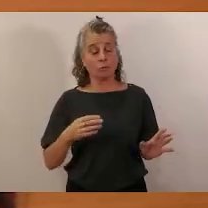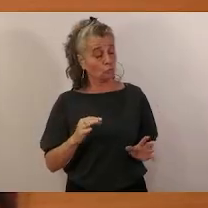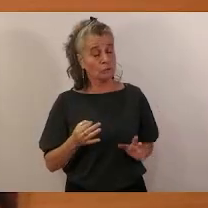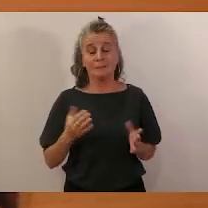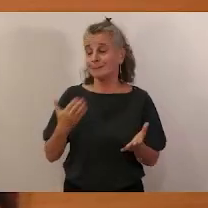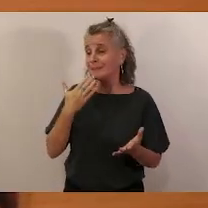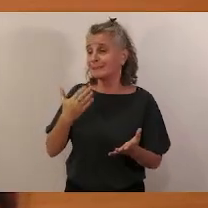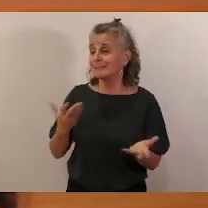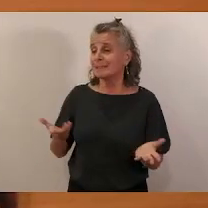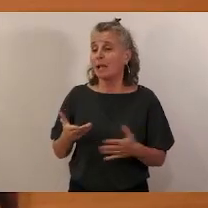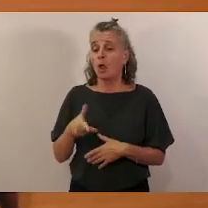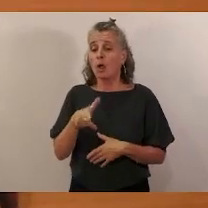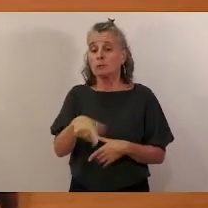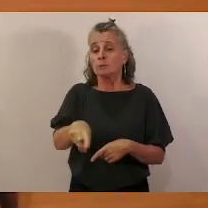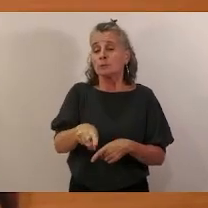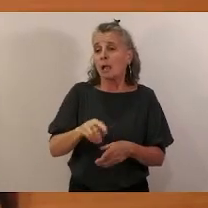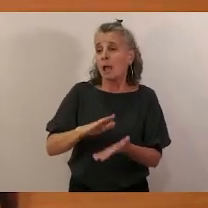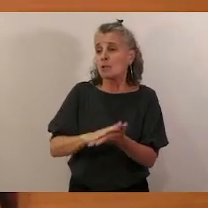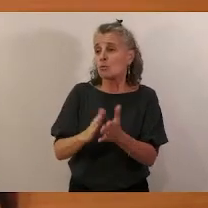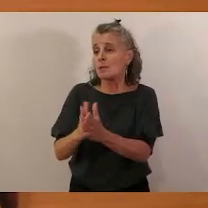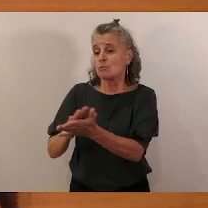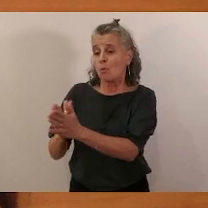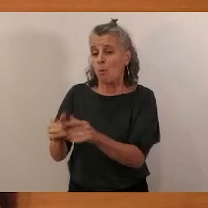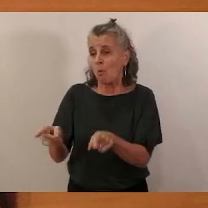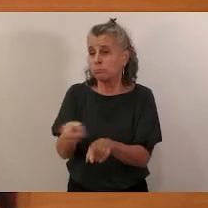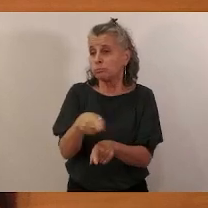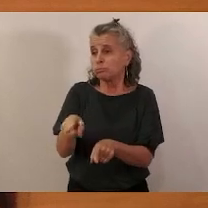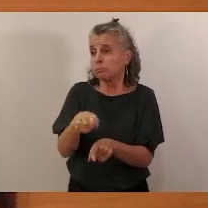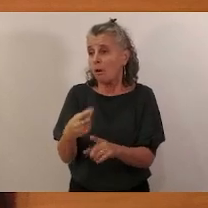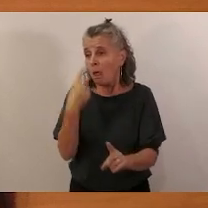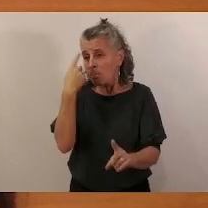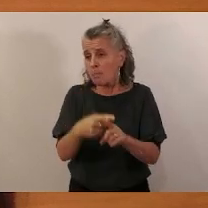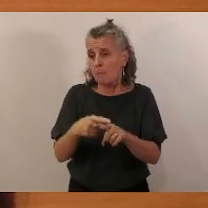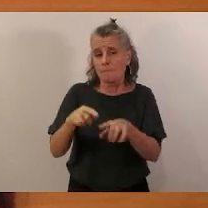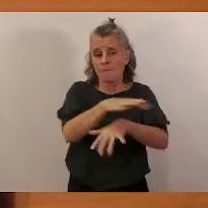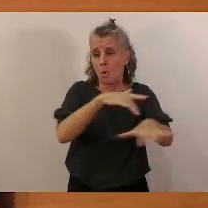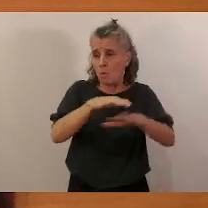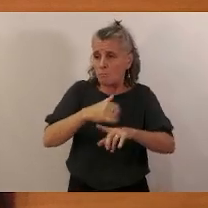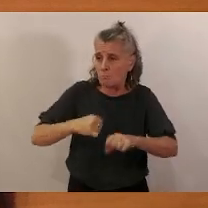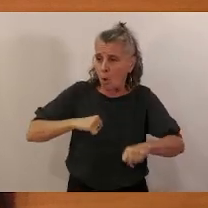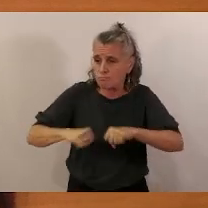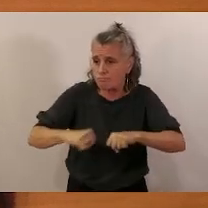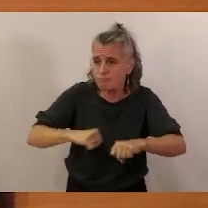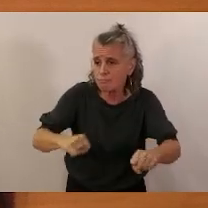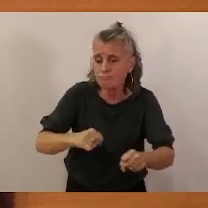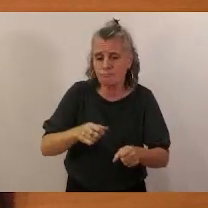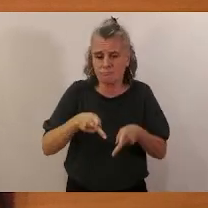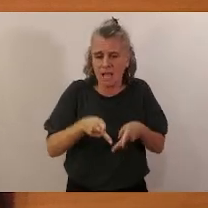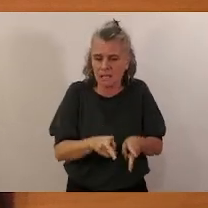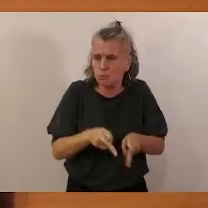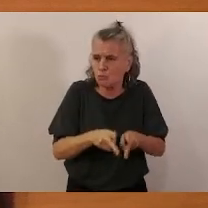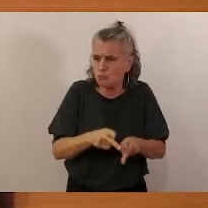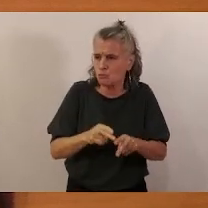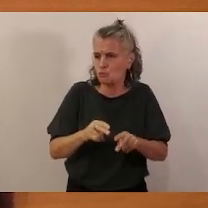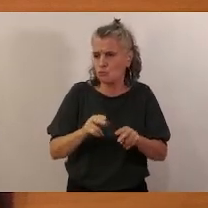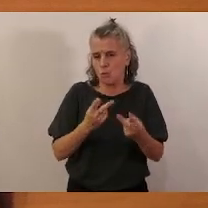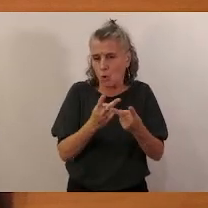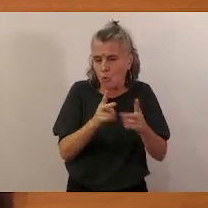des subventions à des associations qui œuvrent dans le domaine de l'environnement, de l'agriculture urbaine et l'alimentation